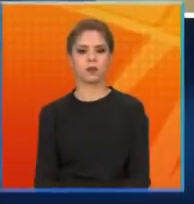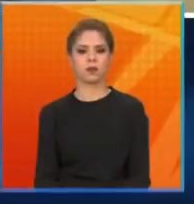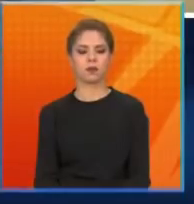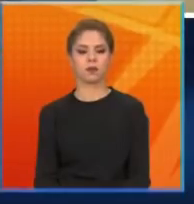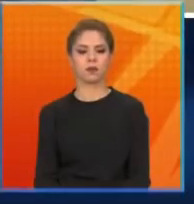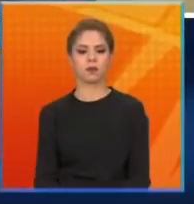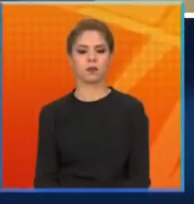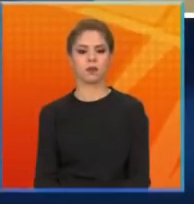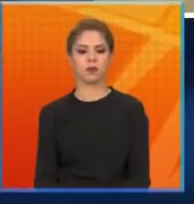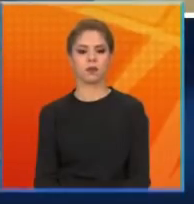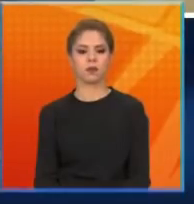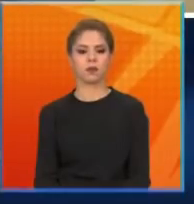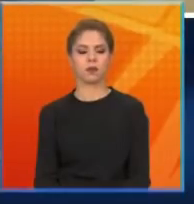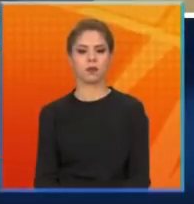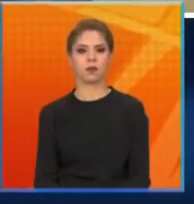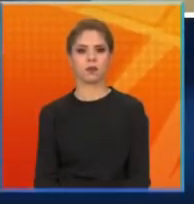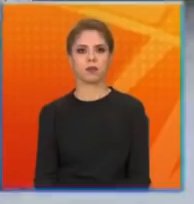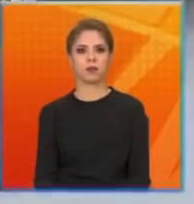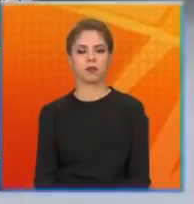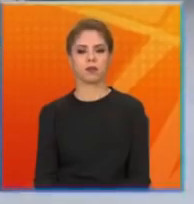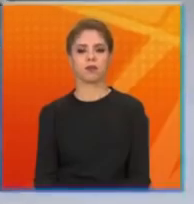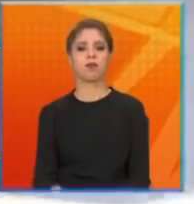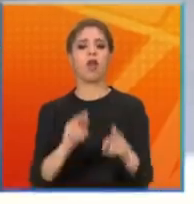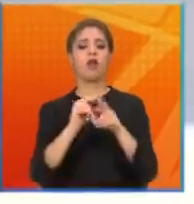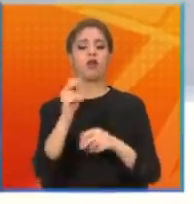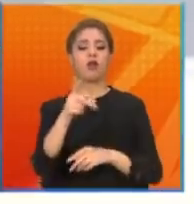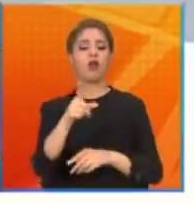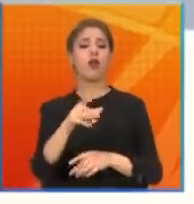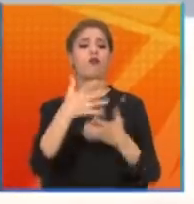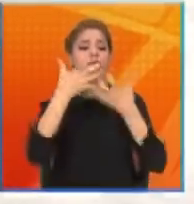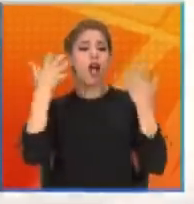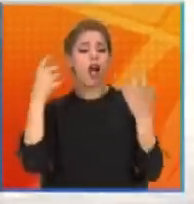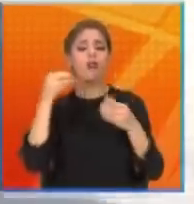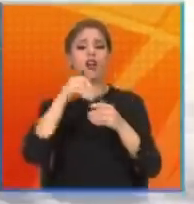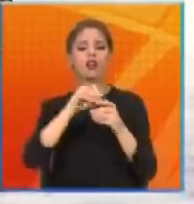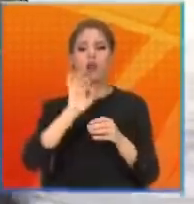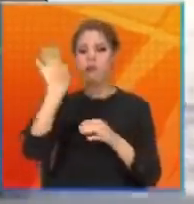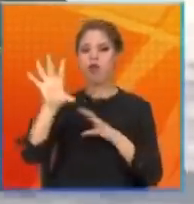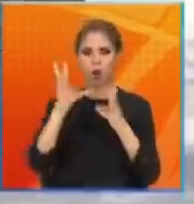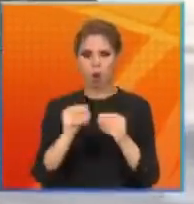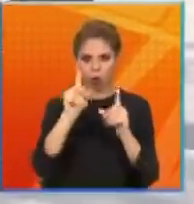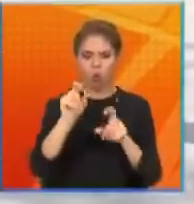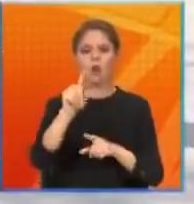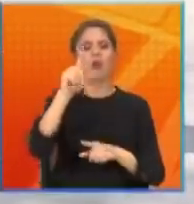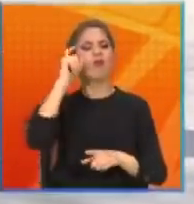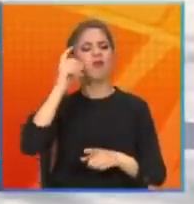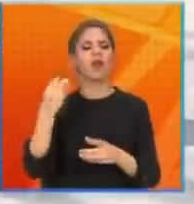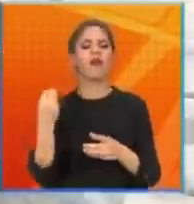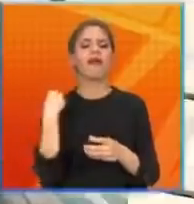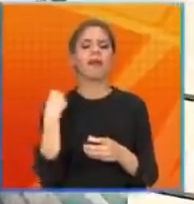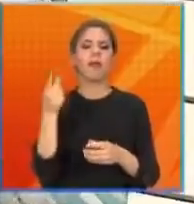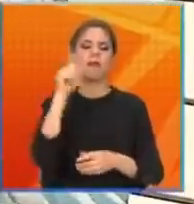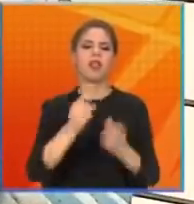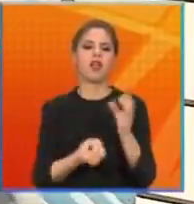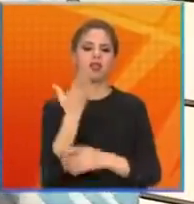Evcil hayvanlarda araştırıldı, gösterilemedi virüs. Koronavirüsü hayvanlardan bulaşır mı? İşte bu iddia şimdilerde yeniden